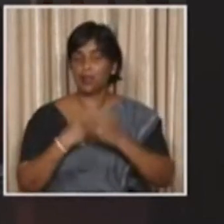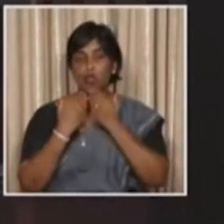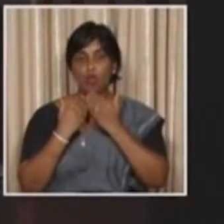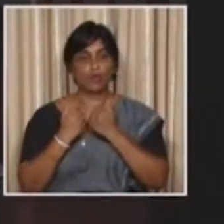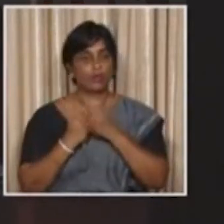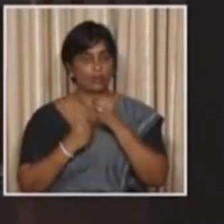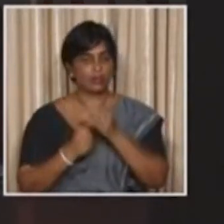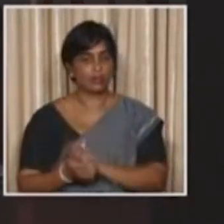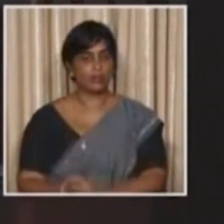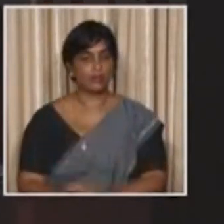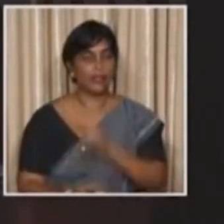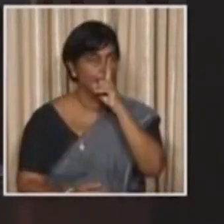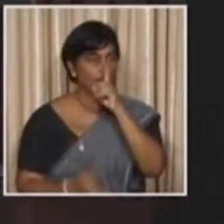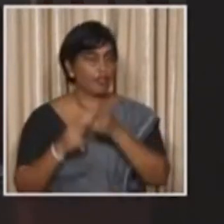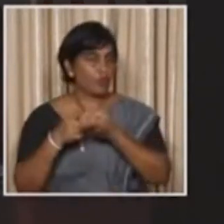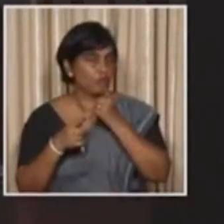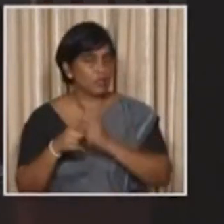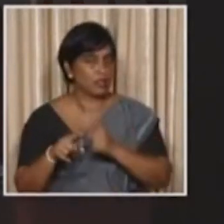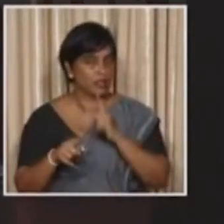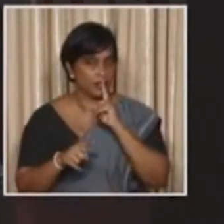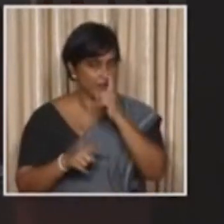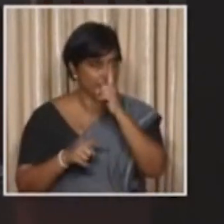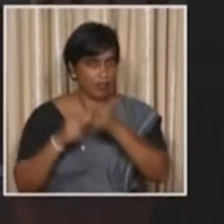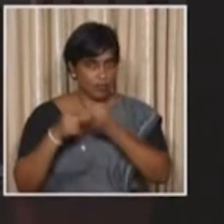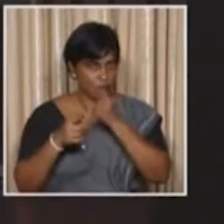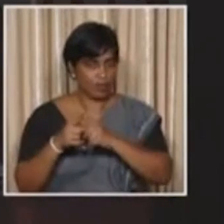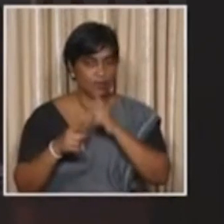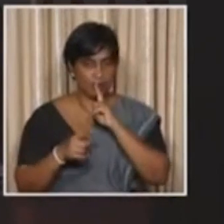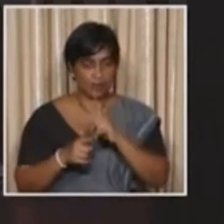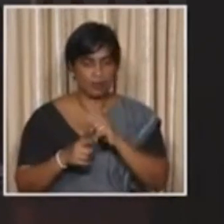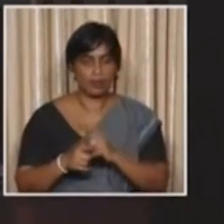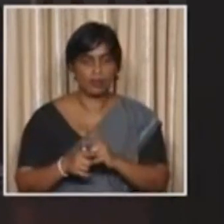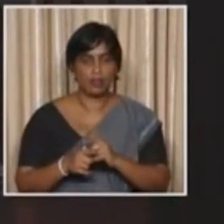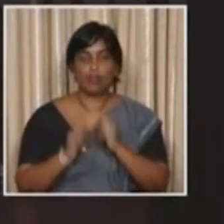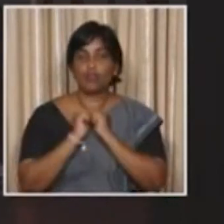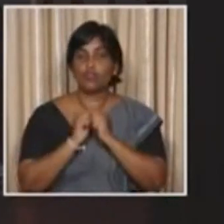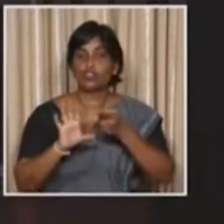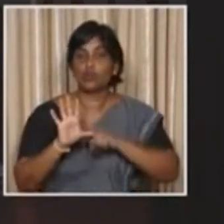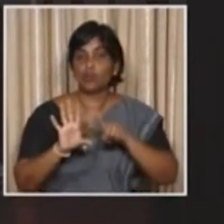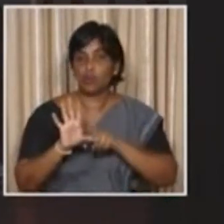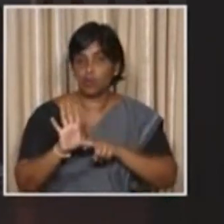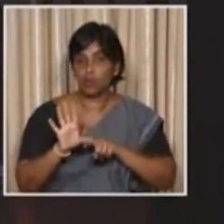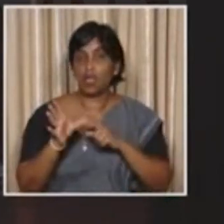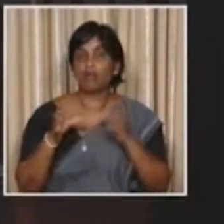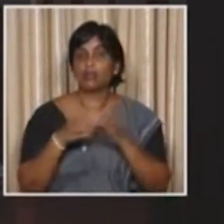කන්සල්ටන්සි කරනවා. එක උදාහරණයක් කියන්නම්. එක උදාහරණයක්. Vocational Training